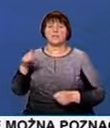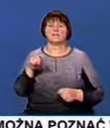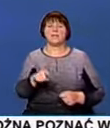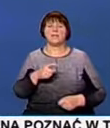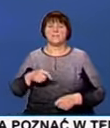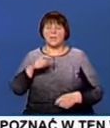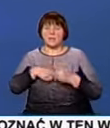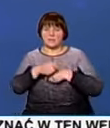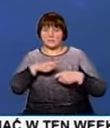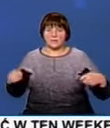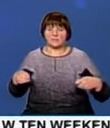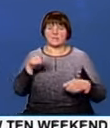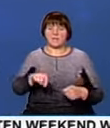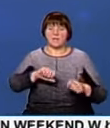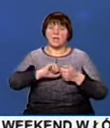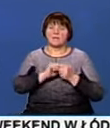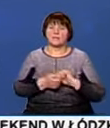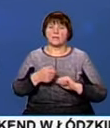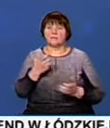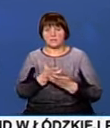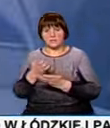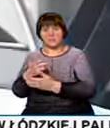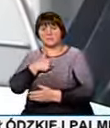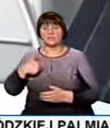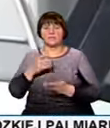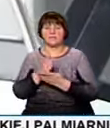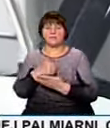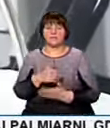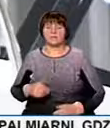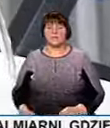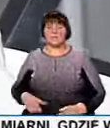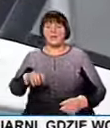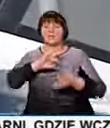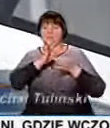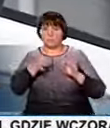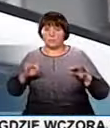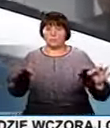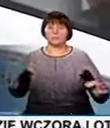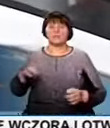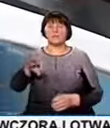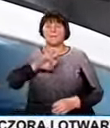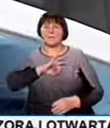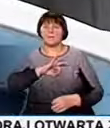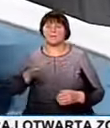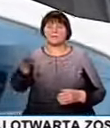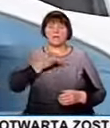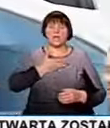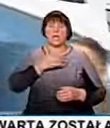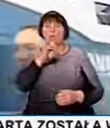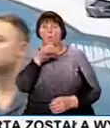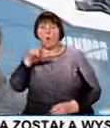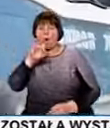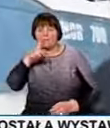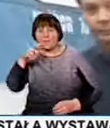dwie stocznie z naszego województwa. Witold Ziomek. Złoty medal targów w kategorii jacht motorowy otrzymała stocznia z Głowna za